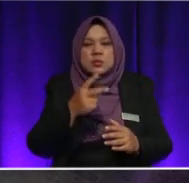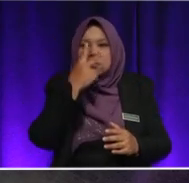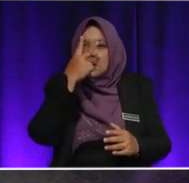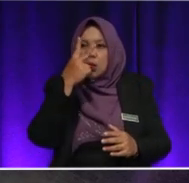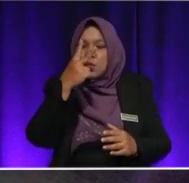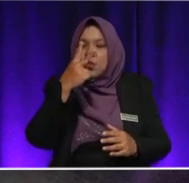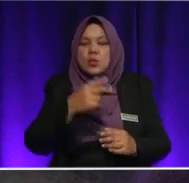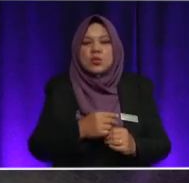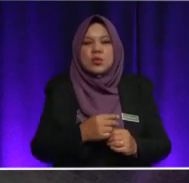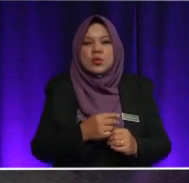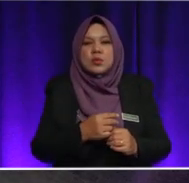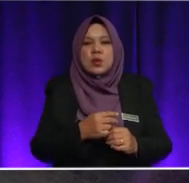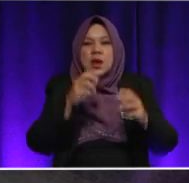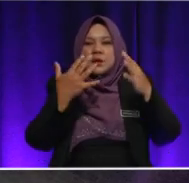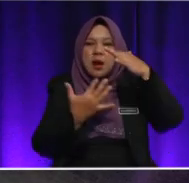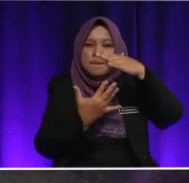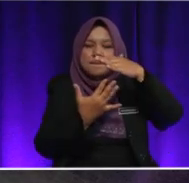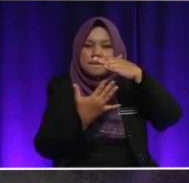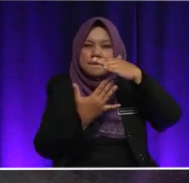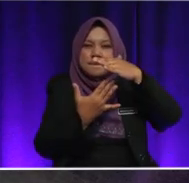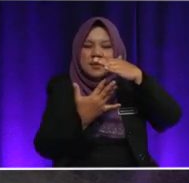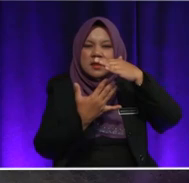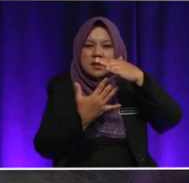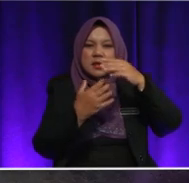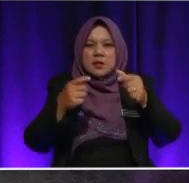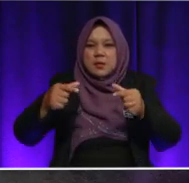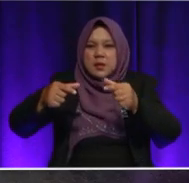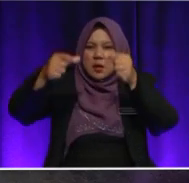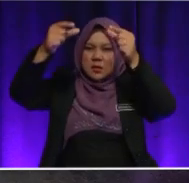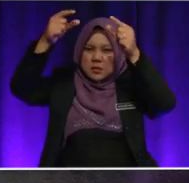konsep rombongan itu kan ada api menyala jadi kayak benalu